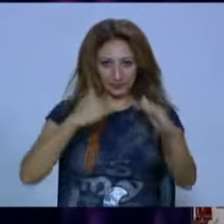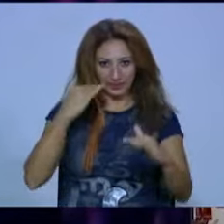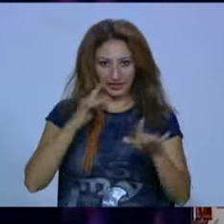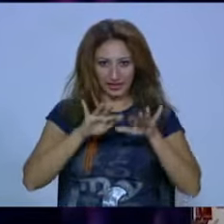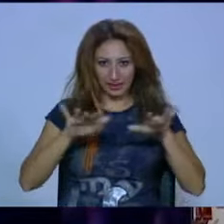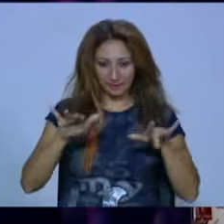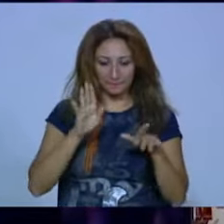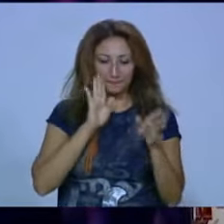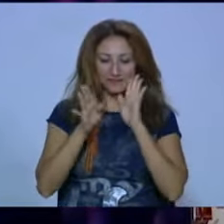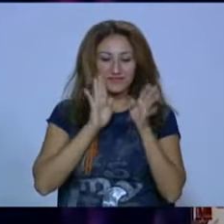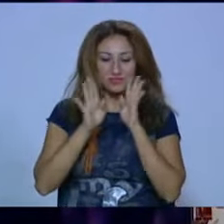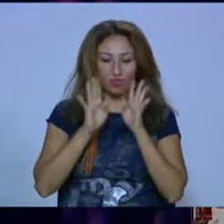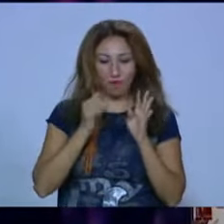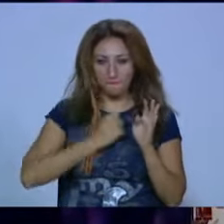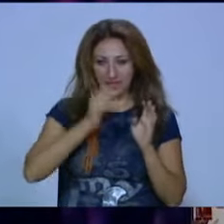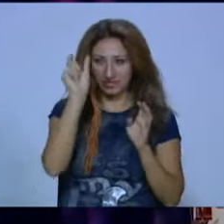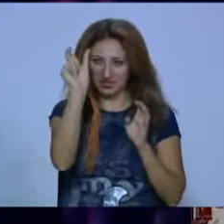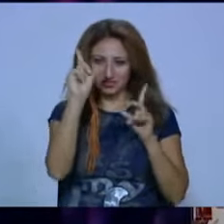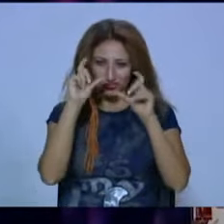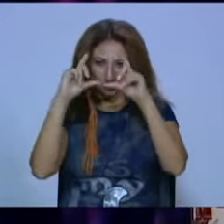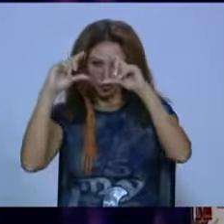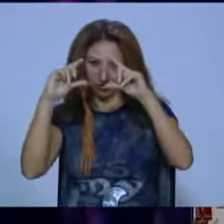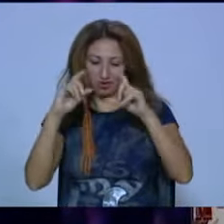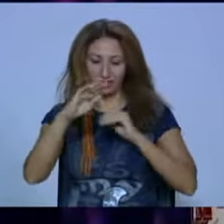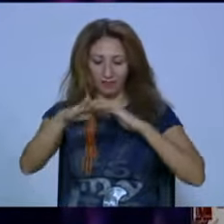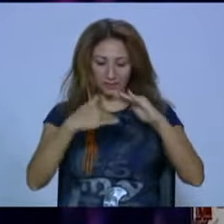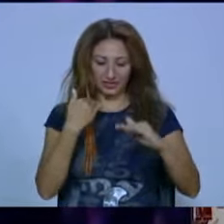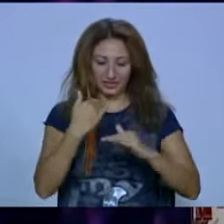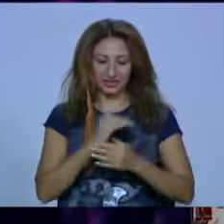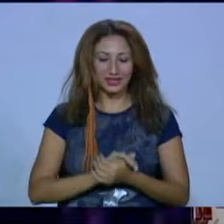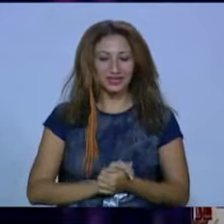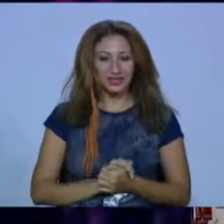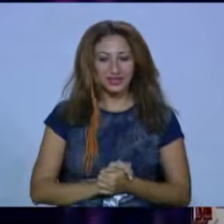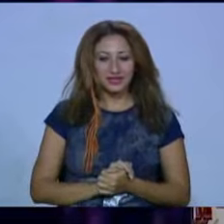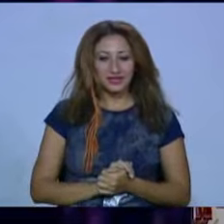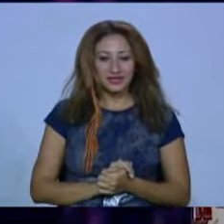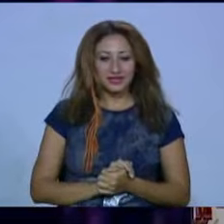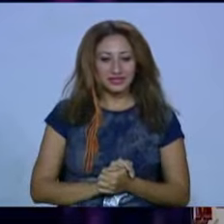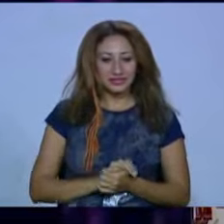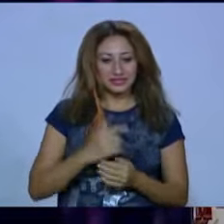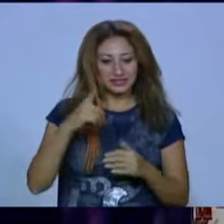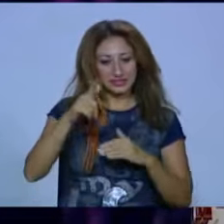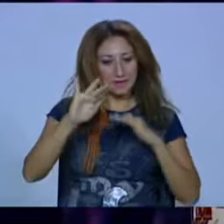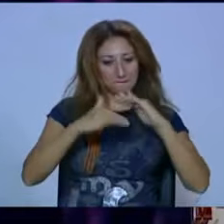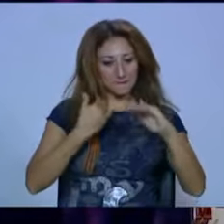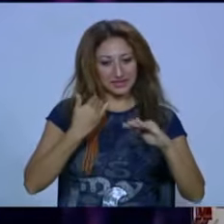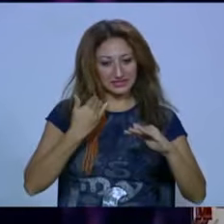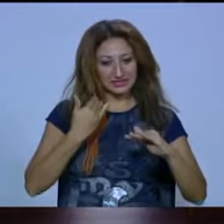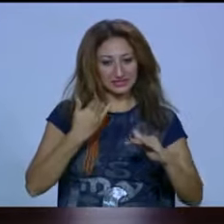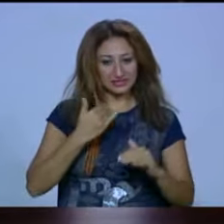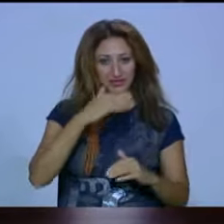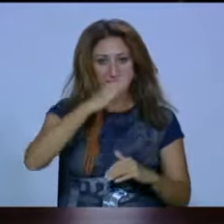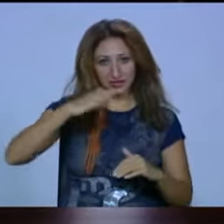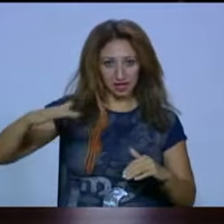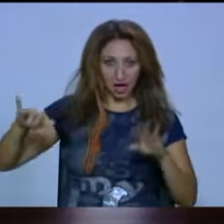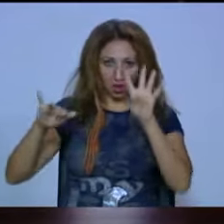بتاع البرنامج، والكمبيوتر أيوة اختارك وكلمناكي، مظبوط؟ مش حضرتك؟ أيوة مش حضرتك؟ أيوة فندم. مش حضرتك، مش حضرتك قلت عندك اربع اولاد